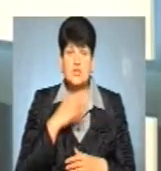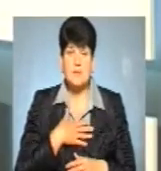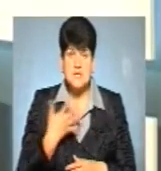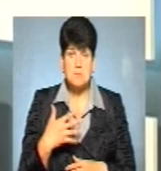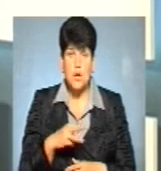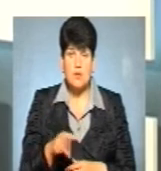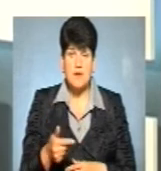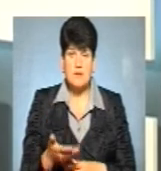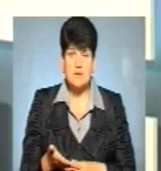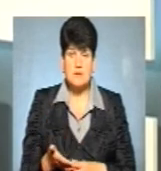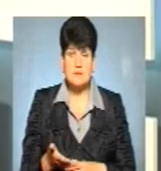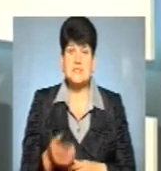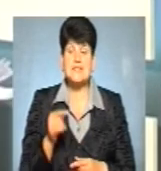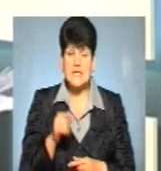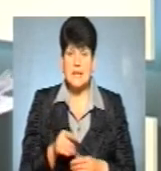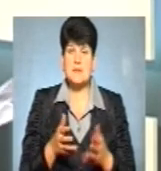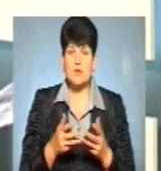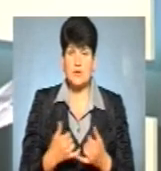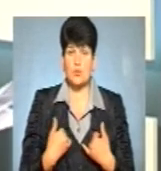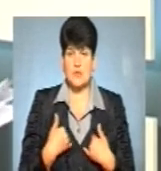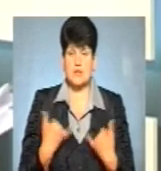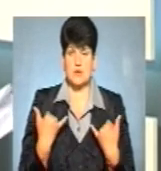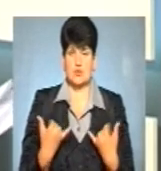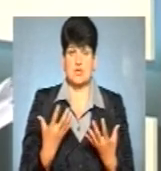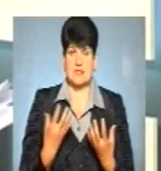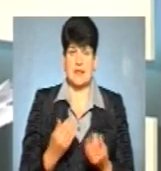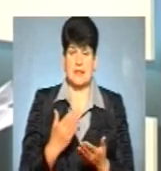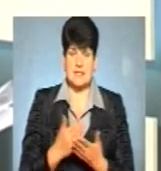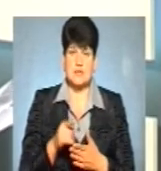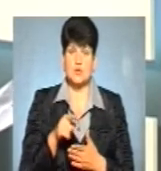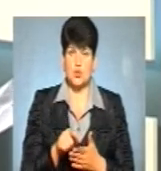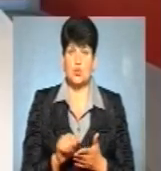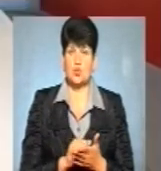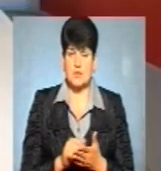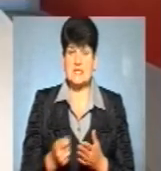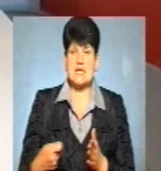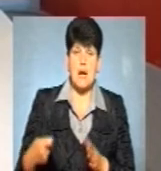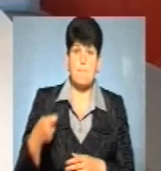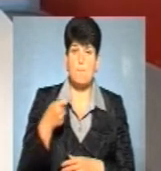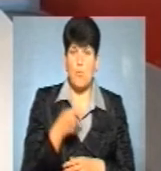гривень? З тих підрахунків, котрі у нас на сьогоднішній день є, з тої документації, яка подана